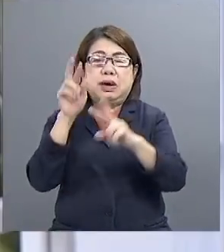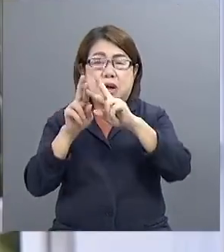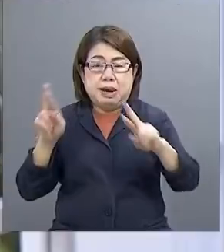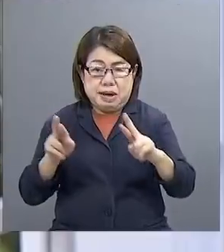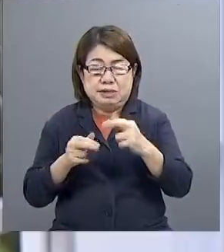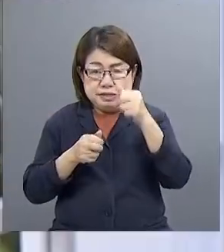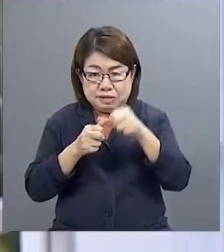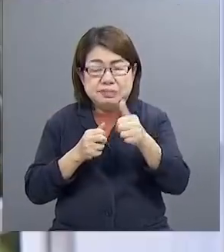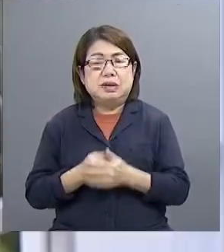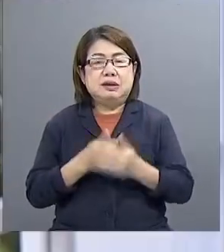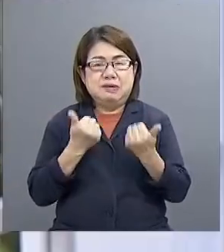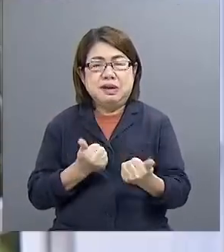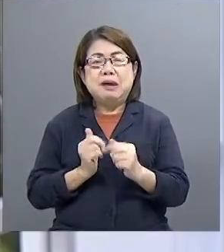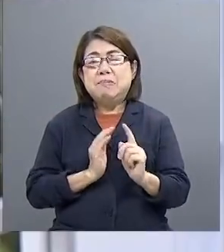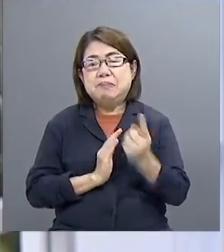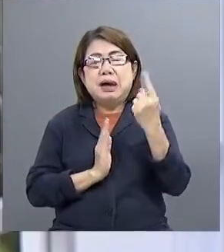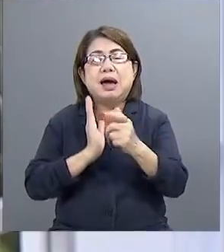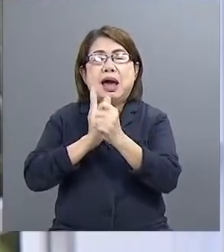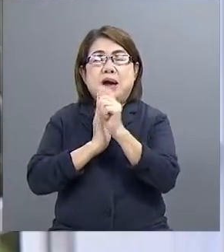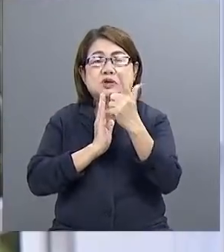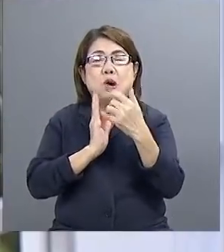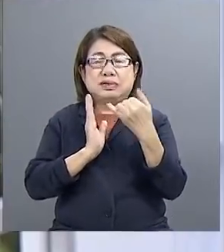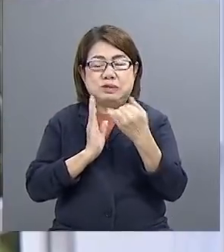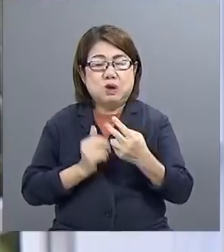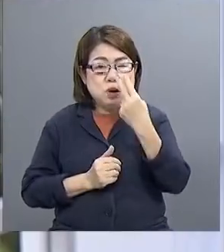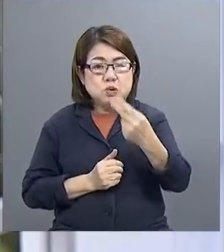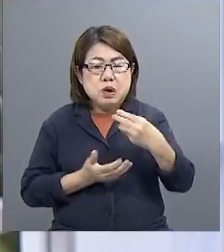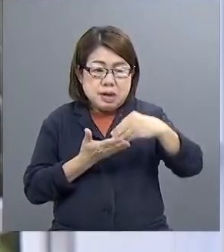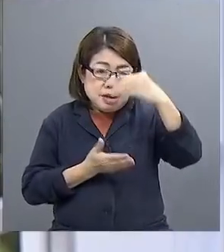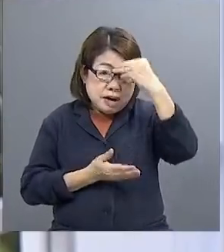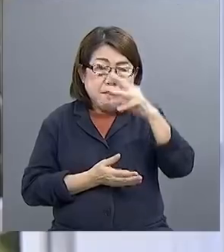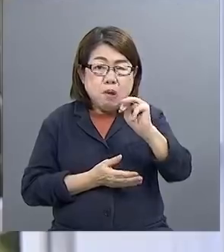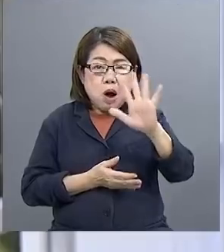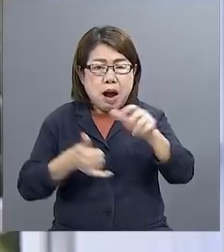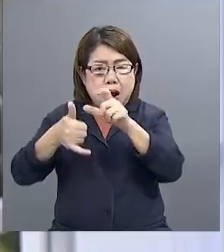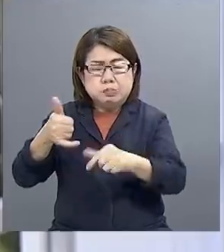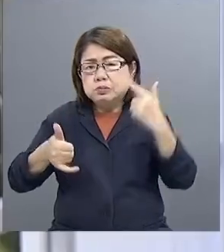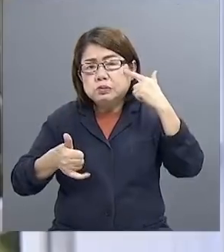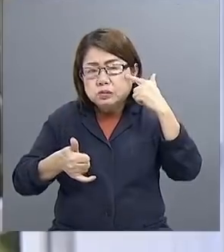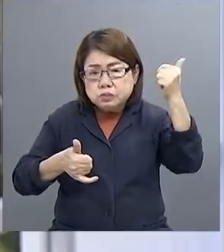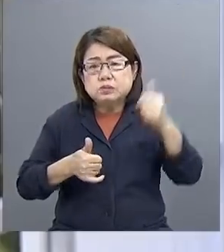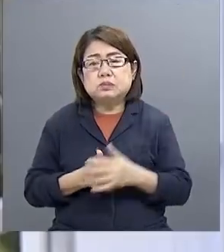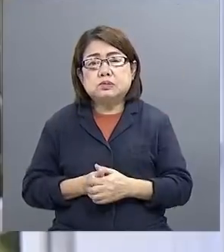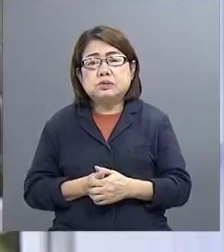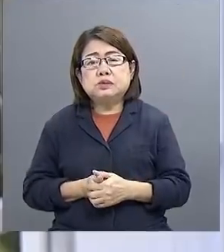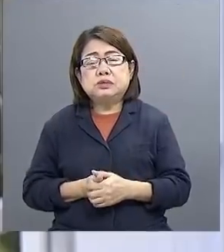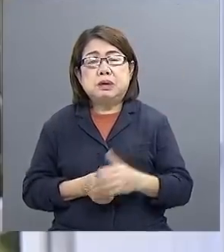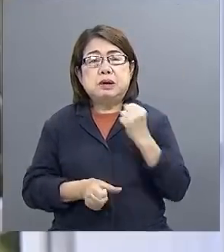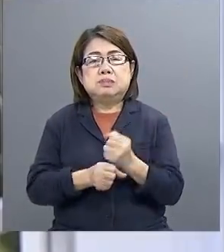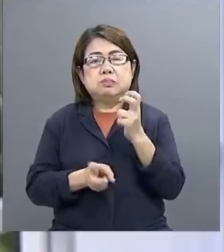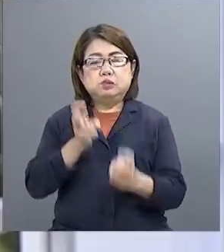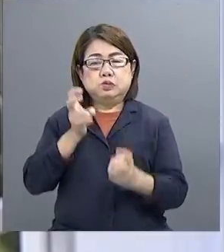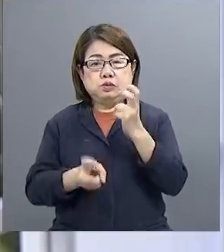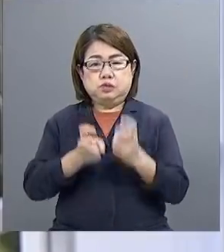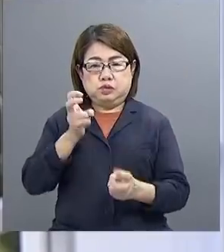อ่างทองกับผู้ชมพาไปดูไอเดียของนักเรียนชั้นม 5กับโรงเรียนแห่งหนึ่งที่อ่างทองเนี่ยเขาประดิษฐ์คุณยนต์ฆ่าโควิช